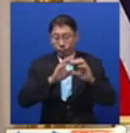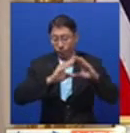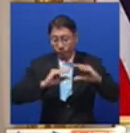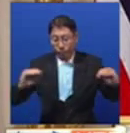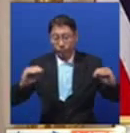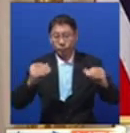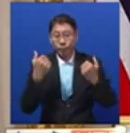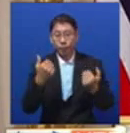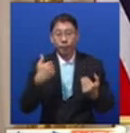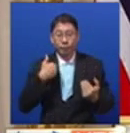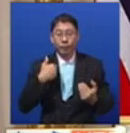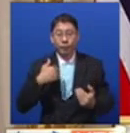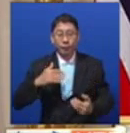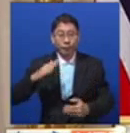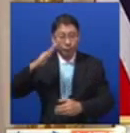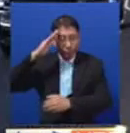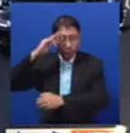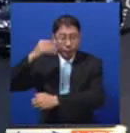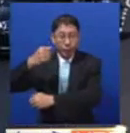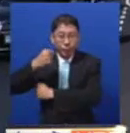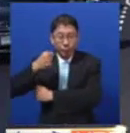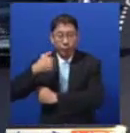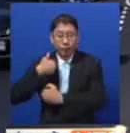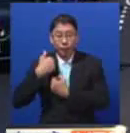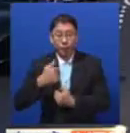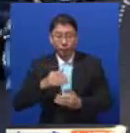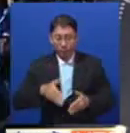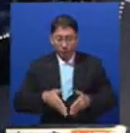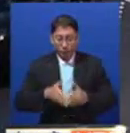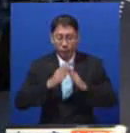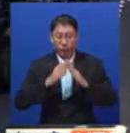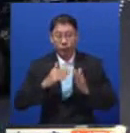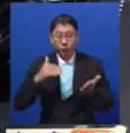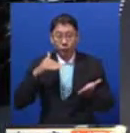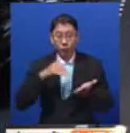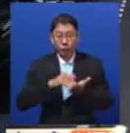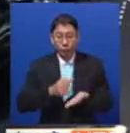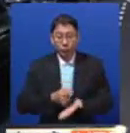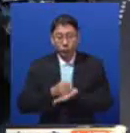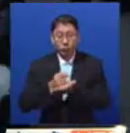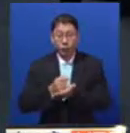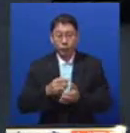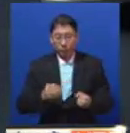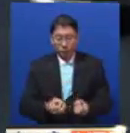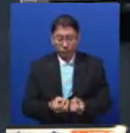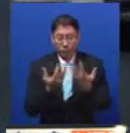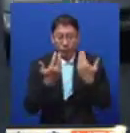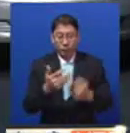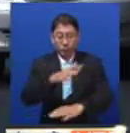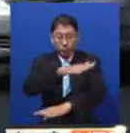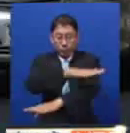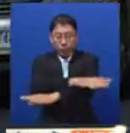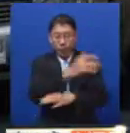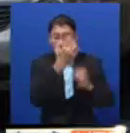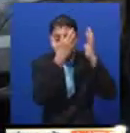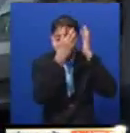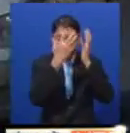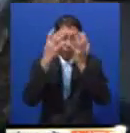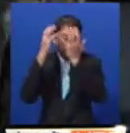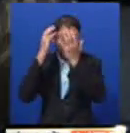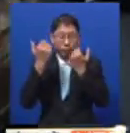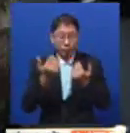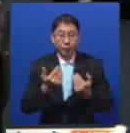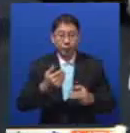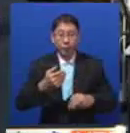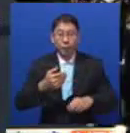มทหารราบที่1มหาดเล็กรักษาพระองค์ได้จัดตั้งศูนย์บัญชาการติดตามสถานการณ์เหตุระเบิดบริเวณแยกราชประสงค์โดยพลเอก